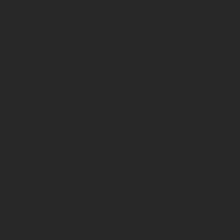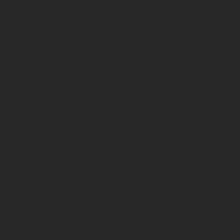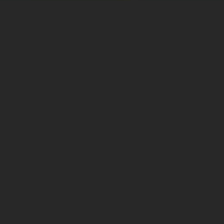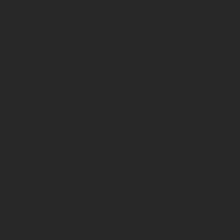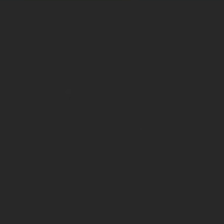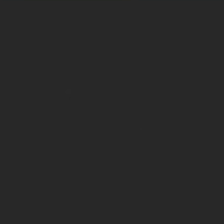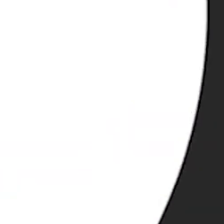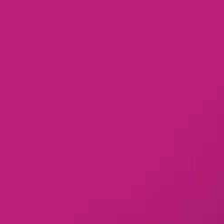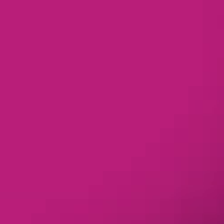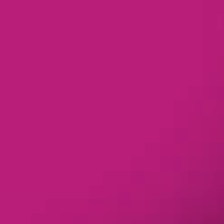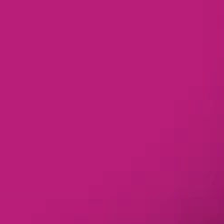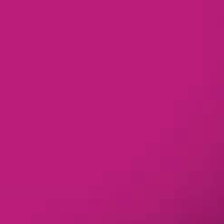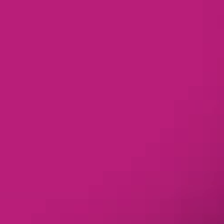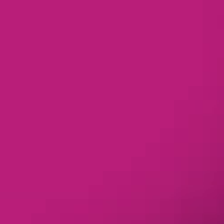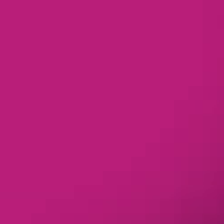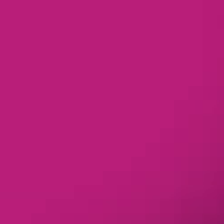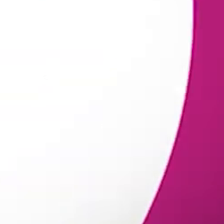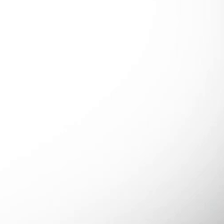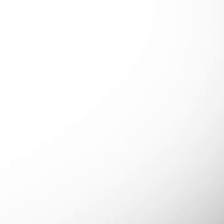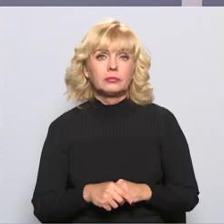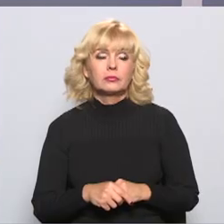Re, viss ēters ir te!